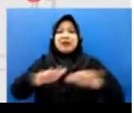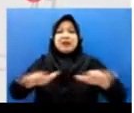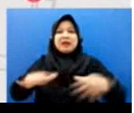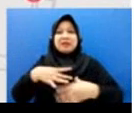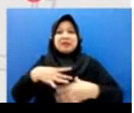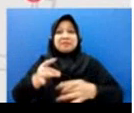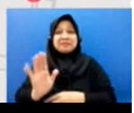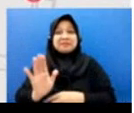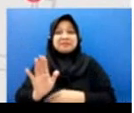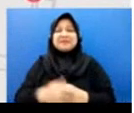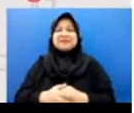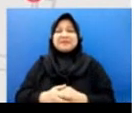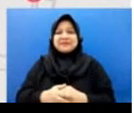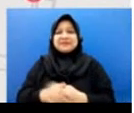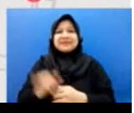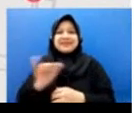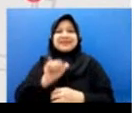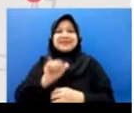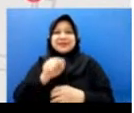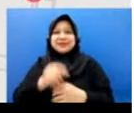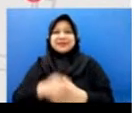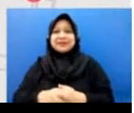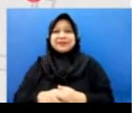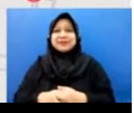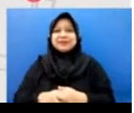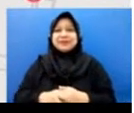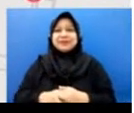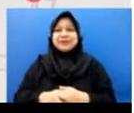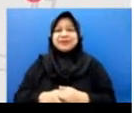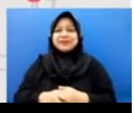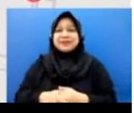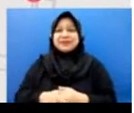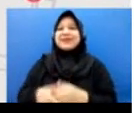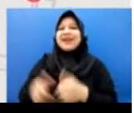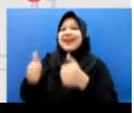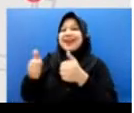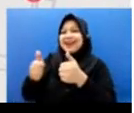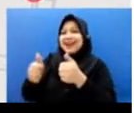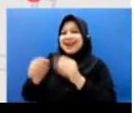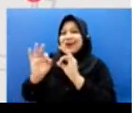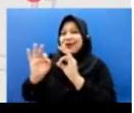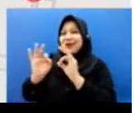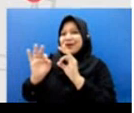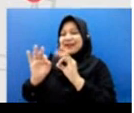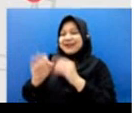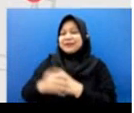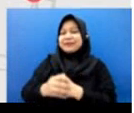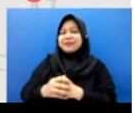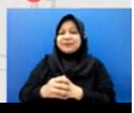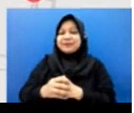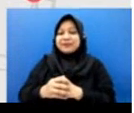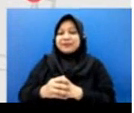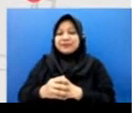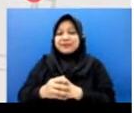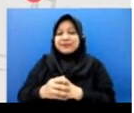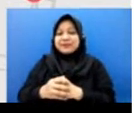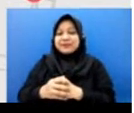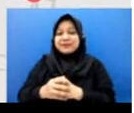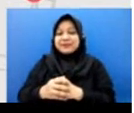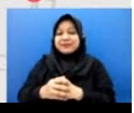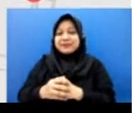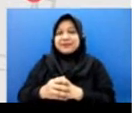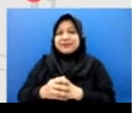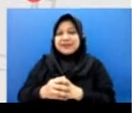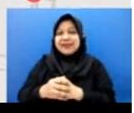Seperti itu Mbak Putri. Oke, baik-baik. Nah, saya pengen tahu juga dengan